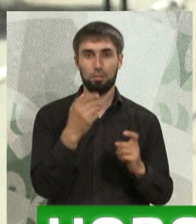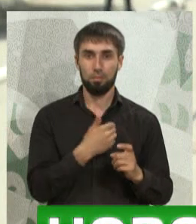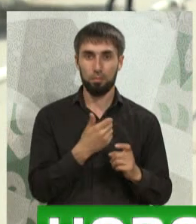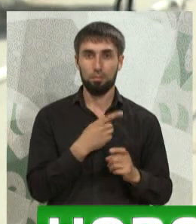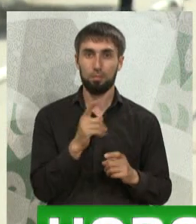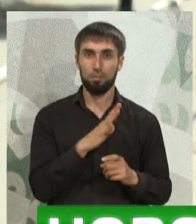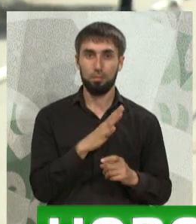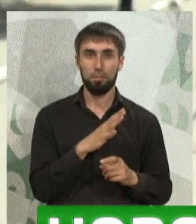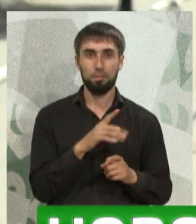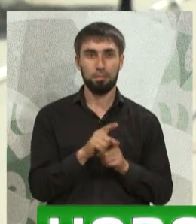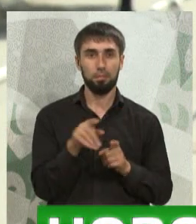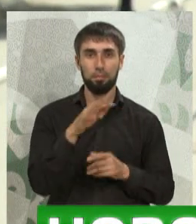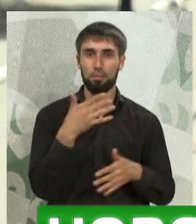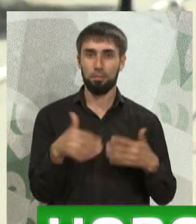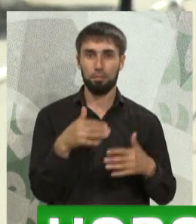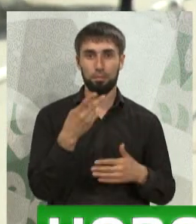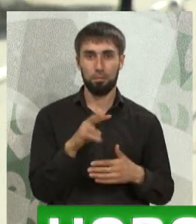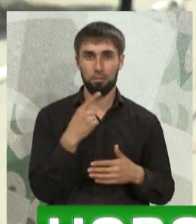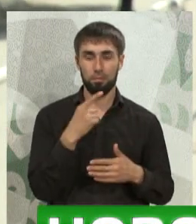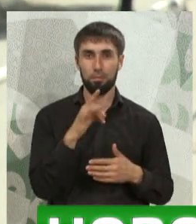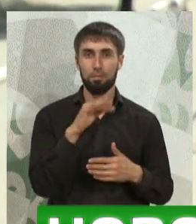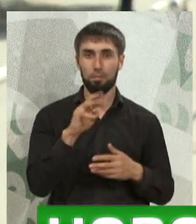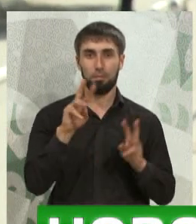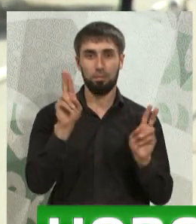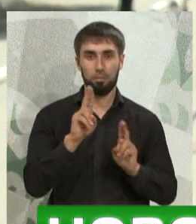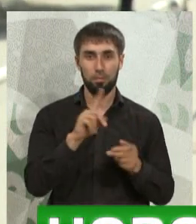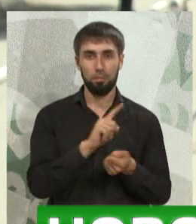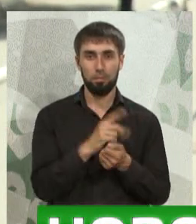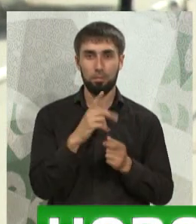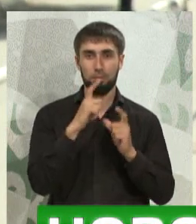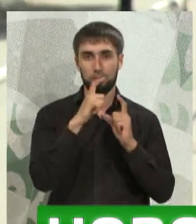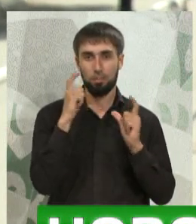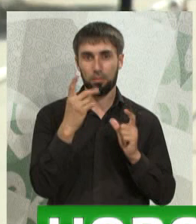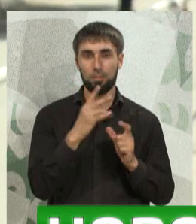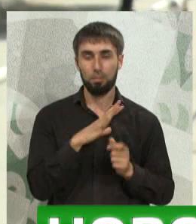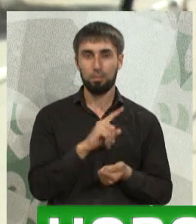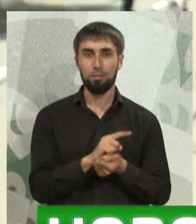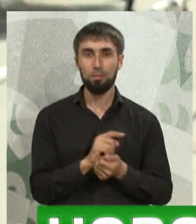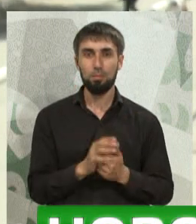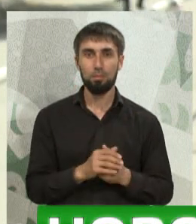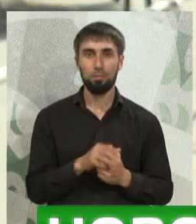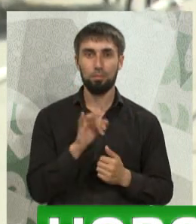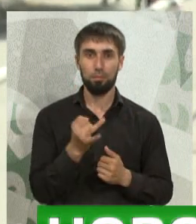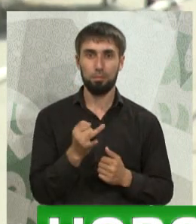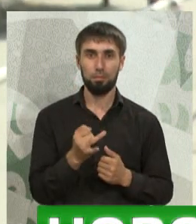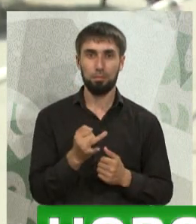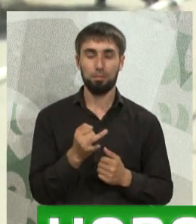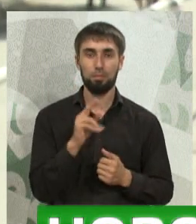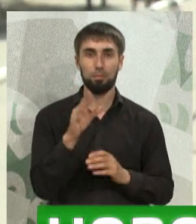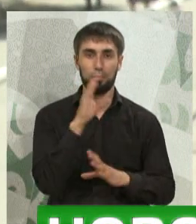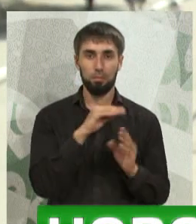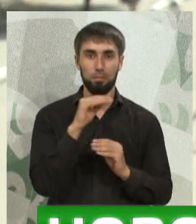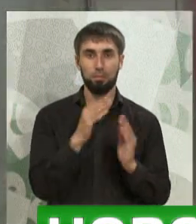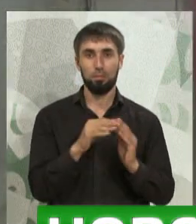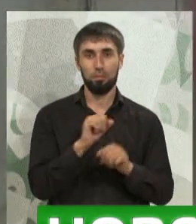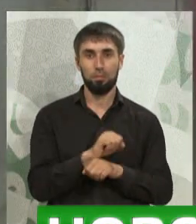чтобы все-таки не расслаблялись, режим соблюдался, маски носились и по возможности оставались